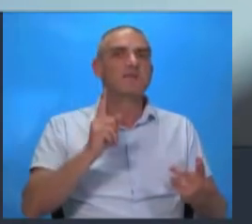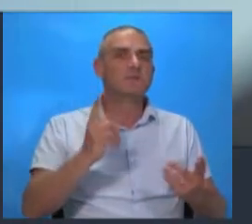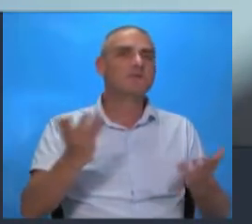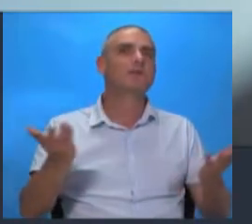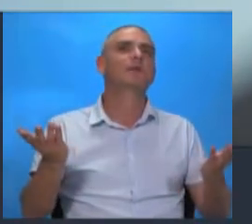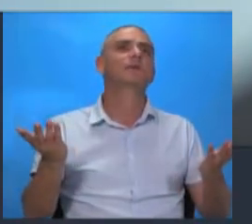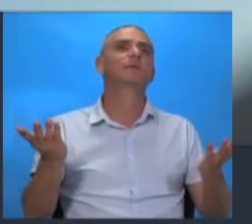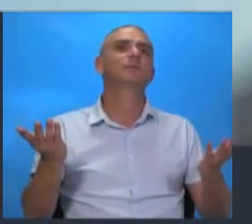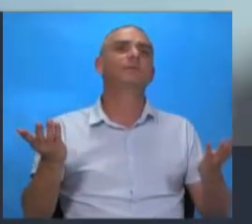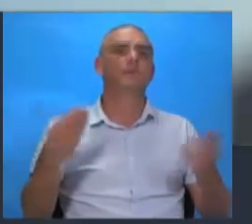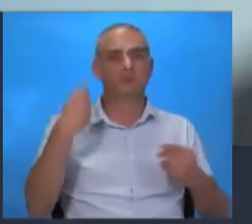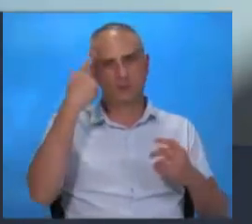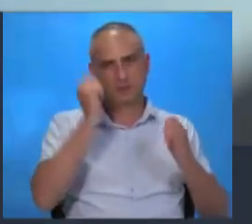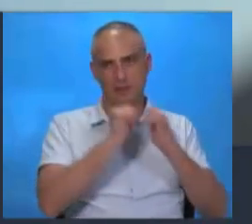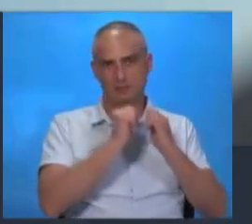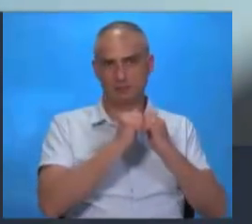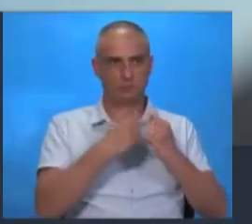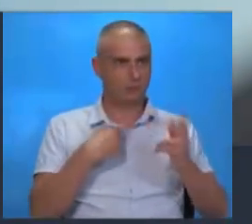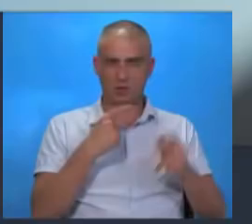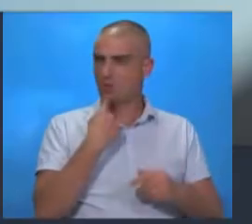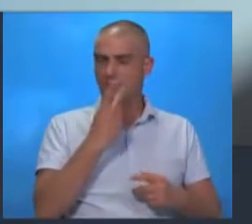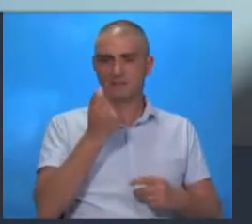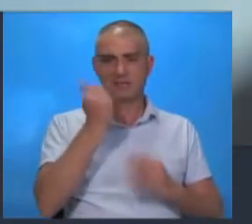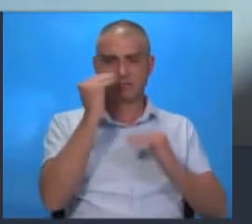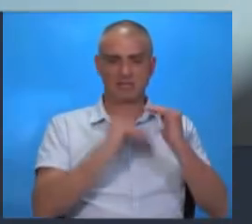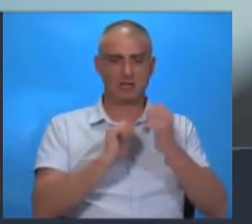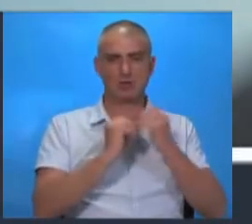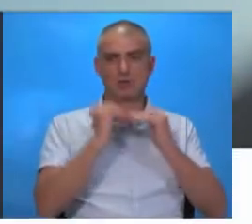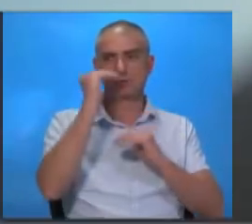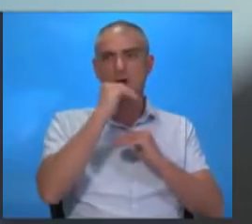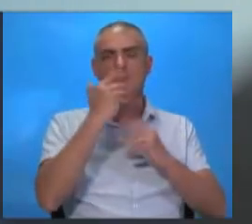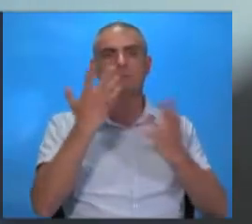הנבואה? היא ניתנה לטיפשים. אני לא יכול להגיד לך אם המחיר ירד או המחיר יעלה. אין לי מושג.